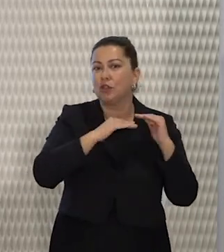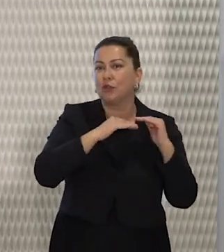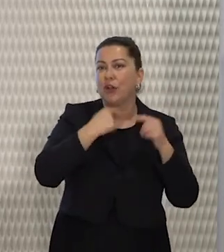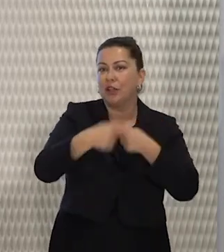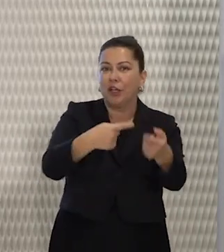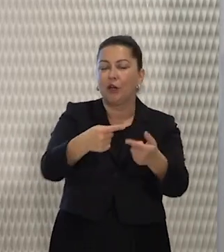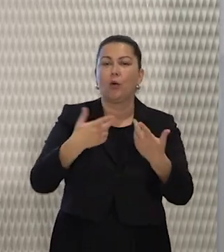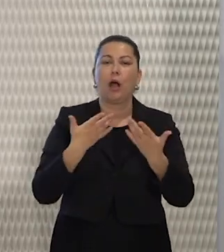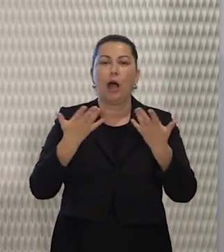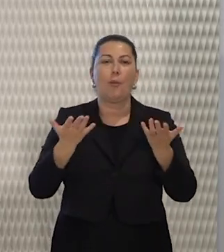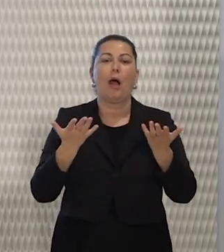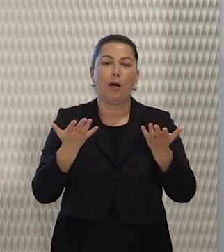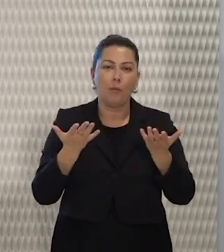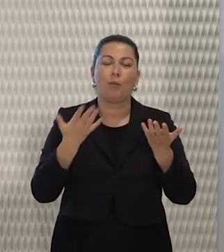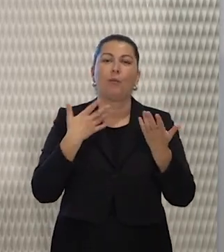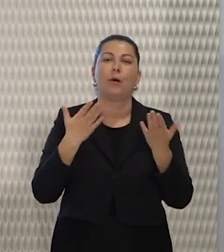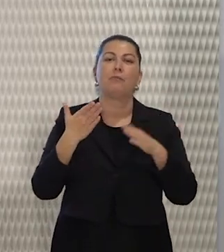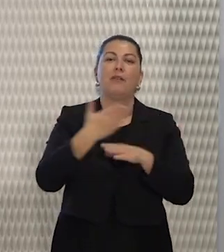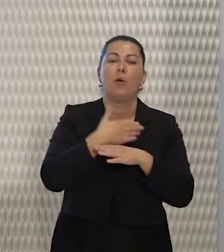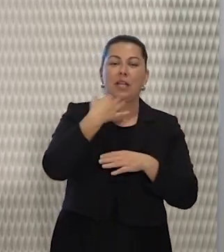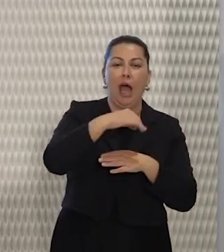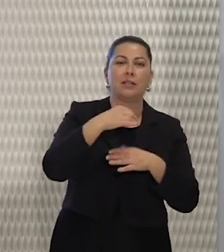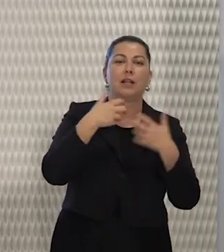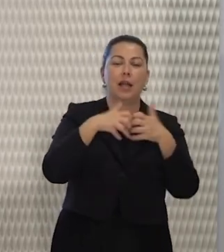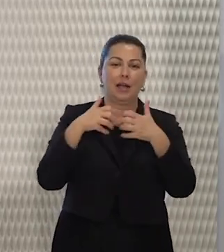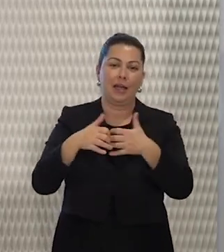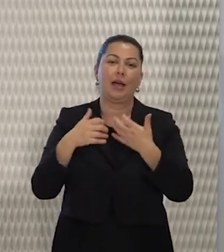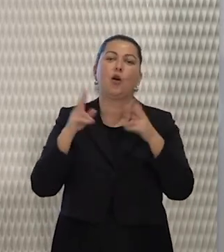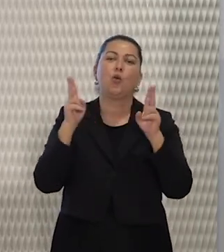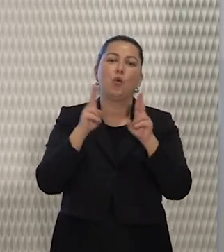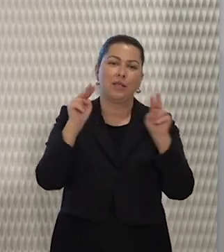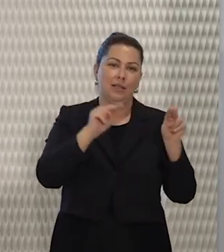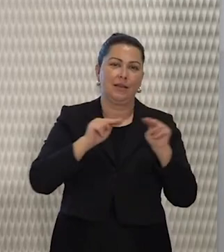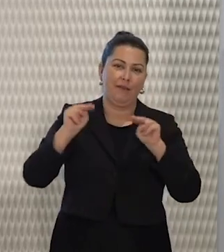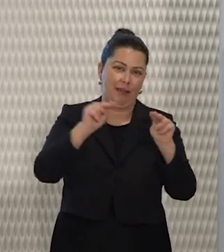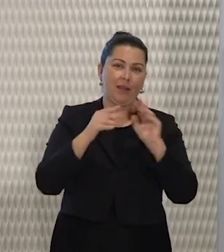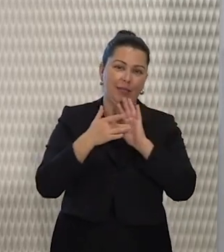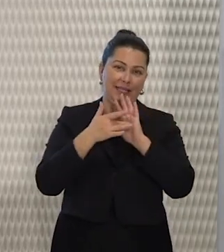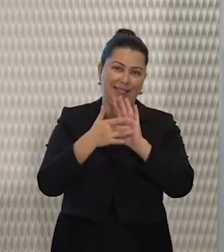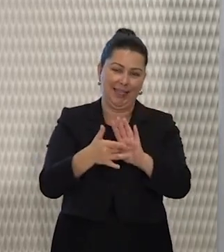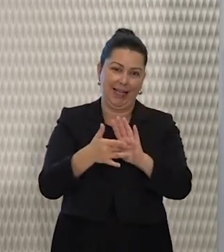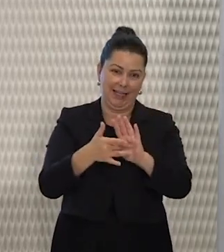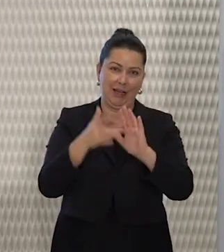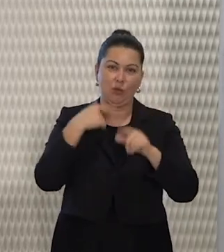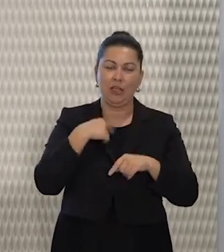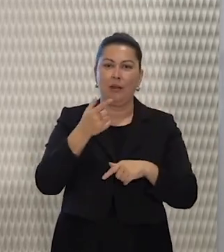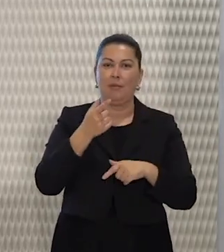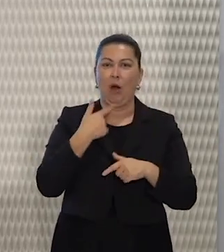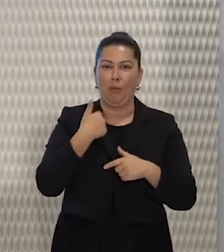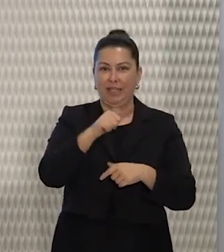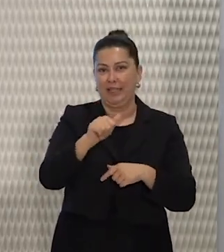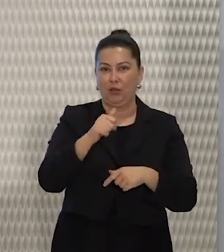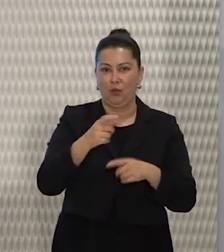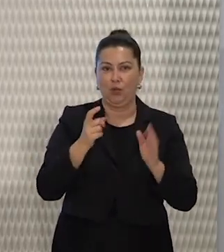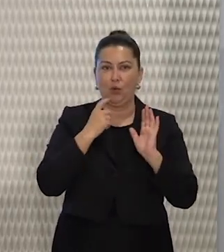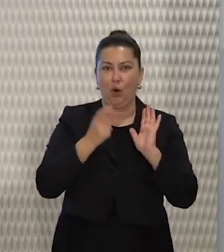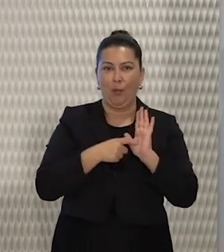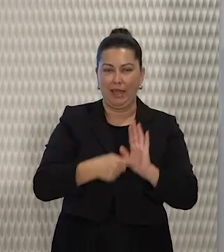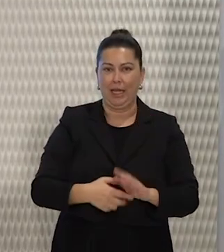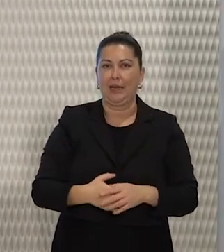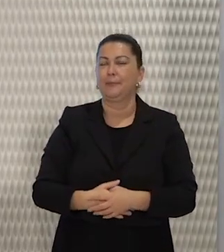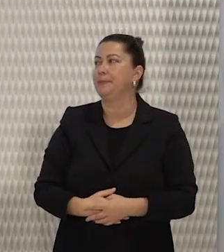ich da einzeln drauf eingehe, nochmal ein kurzer kleiner Film, den ich während dem Abspielen ein bisschen kommentiere.